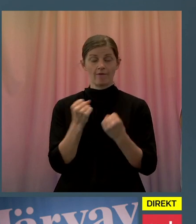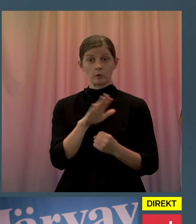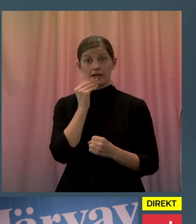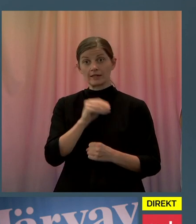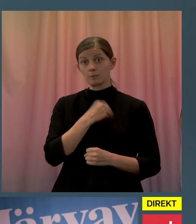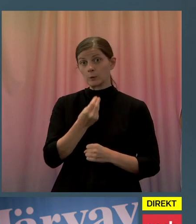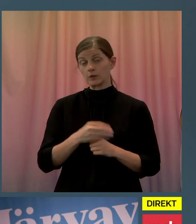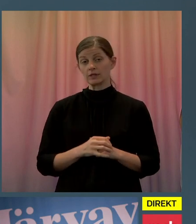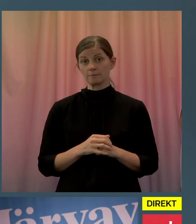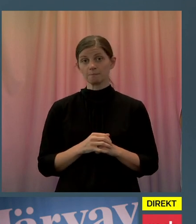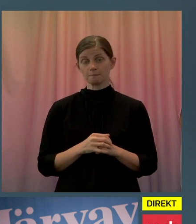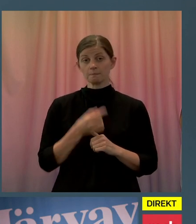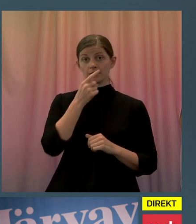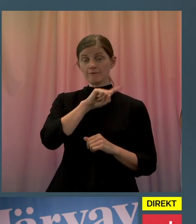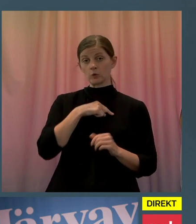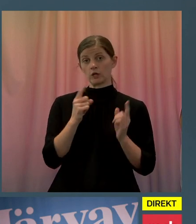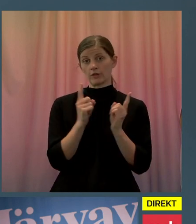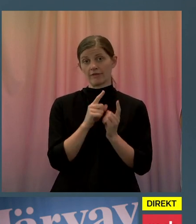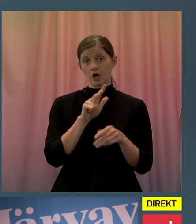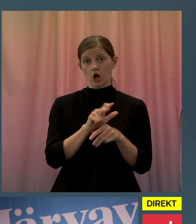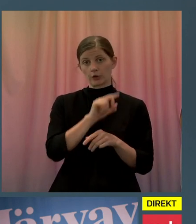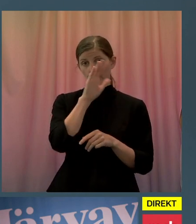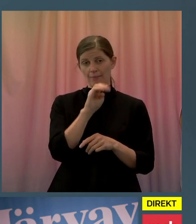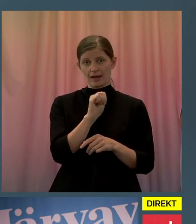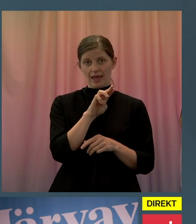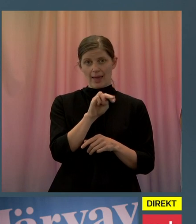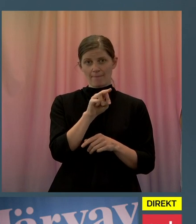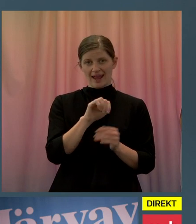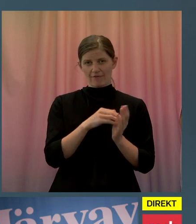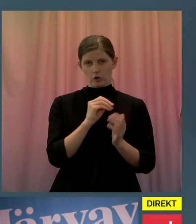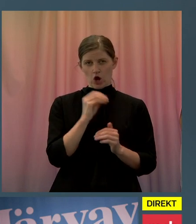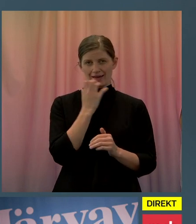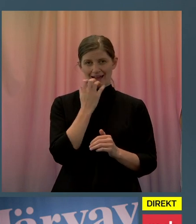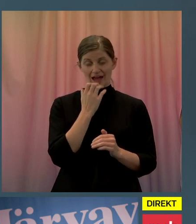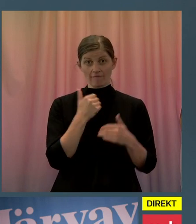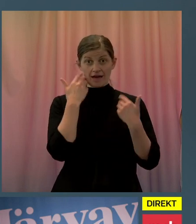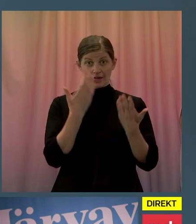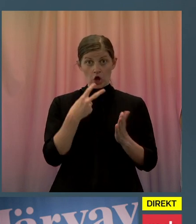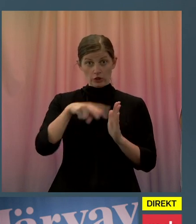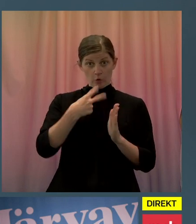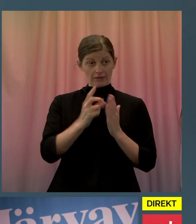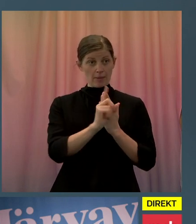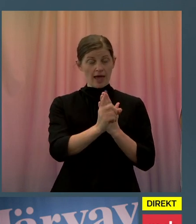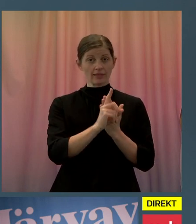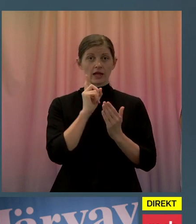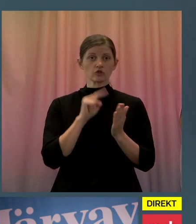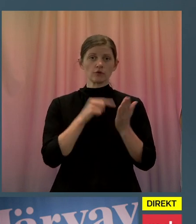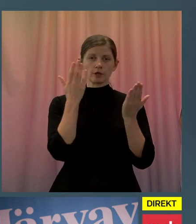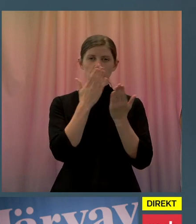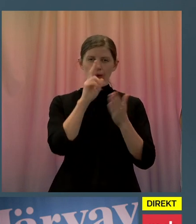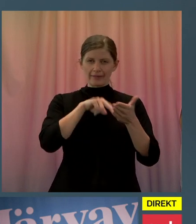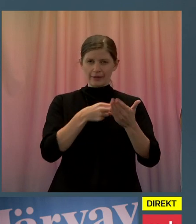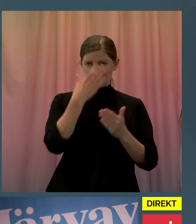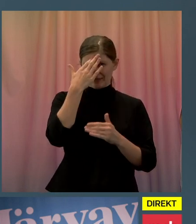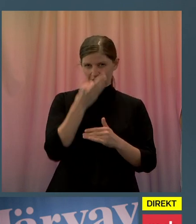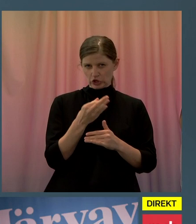Förra året träffade jag 18-åriga Emre i Akalla som varje dag pendlar 2 timmar för att plugga naturvetenskap på Viktor Rydbergs